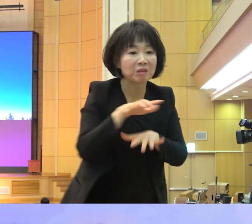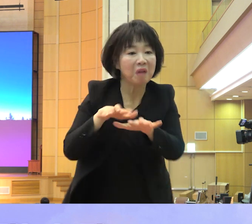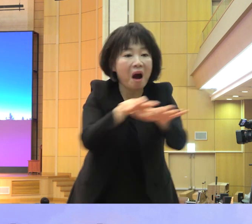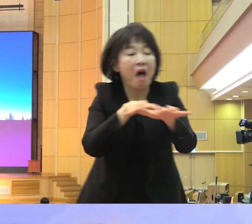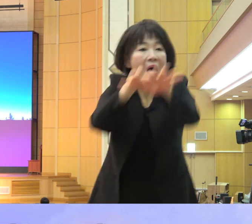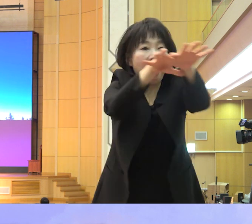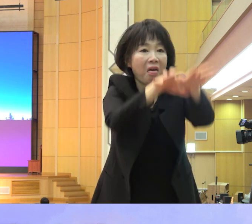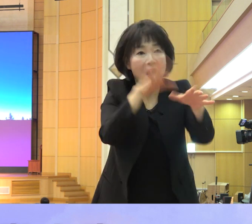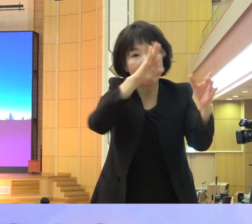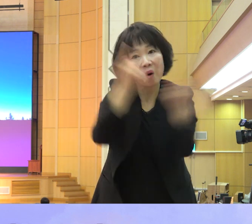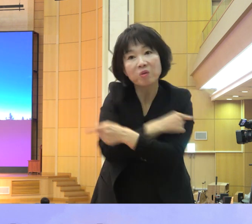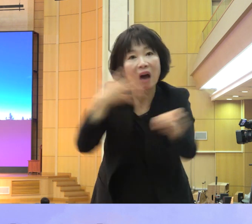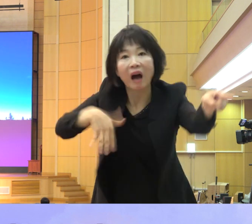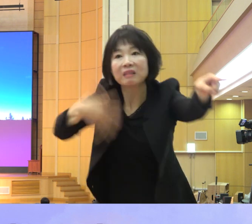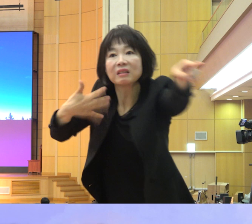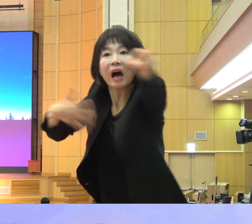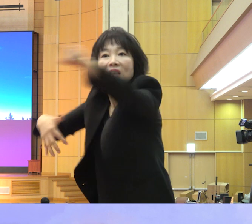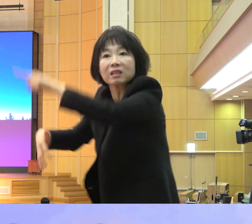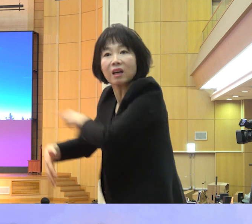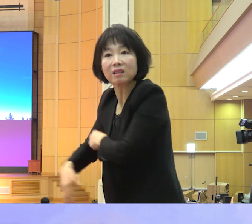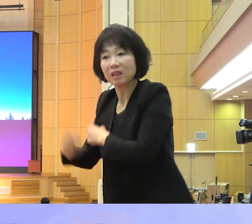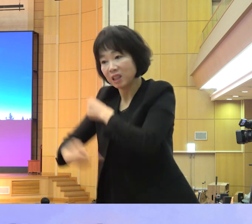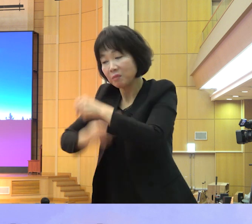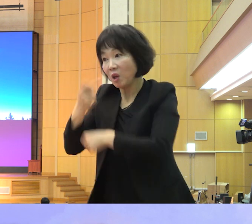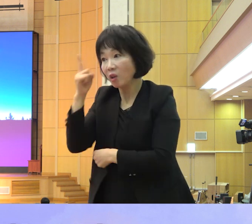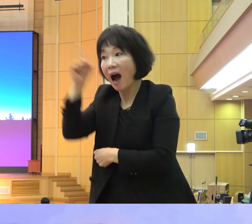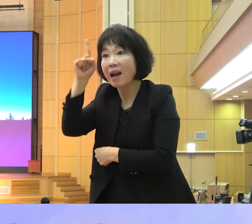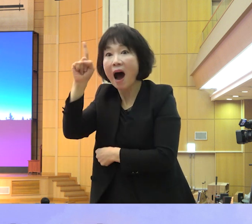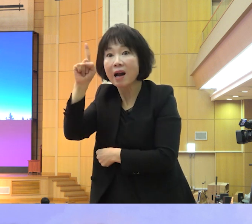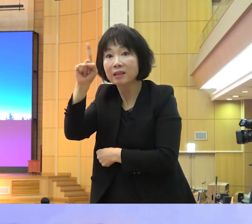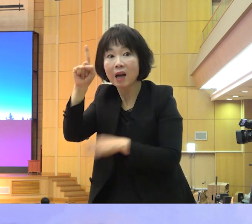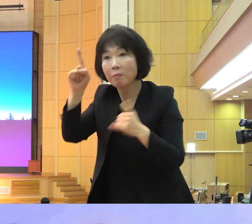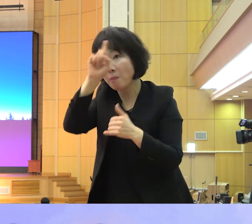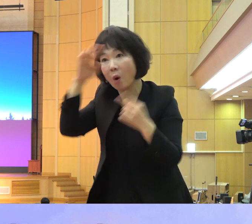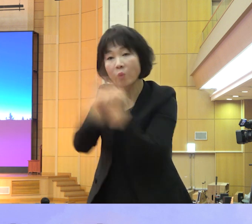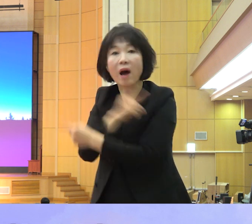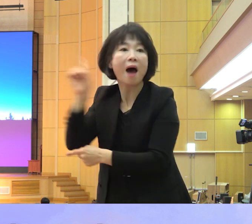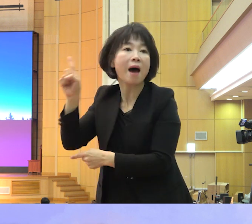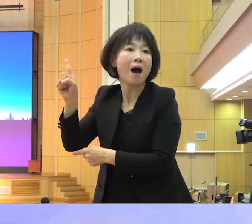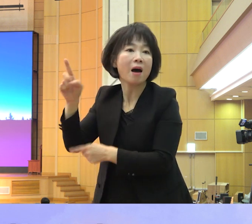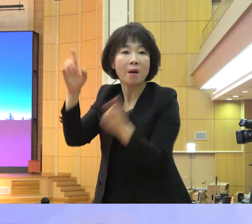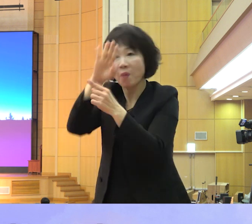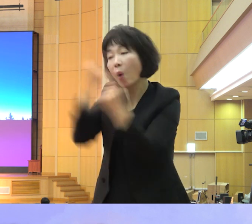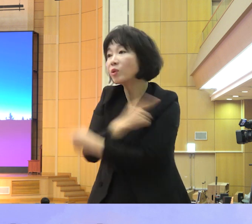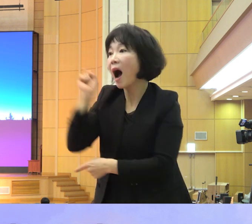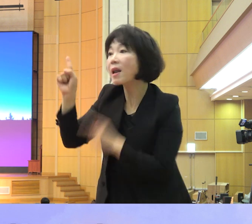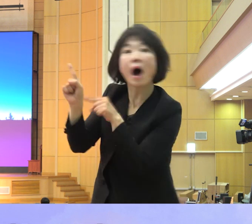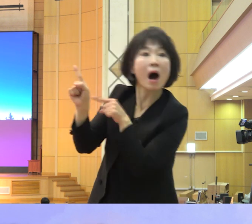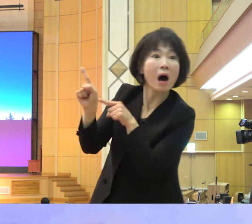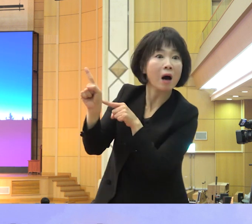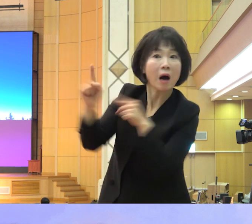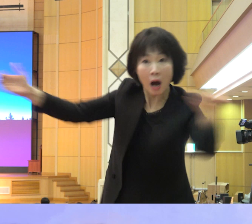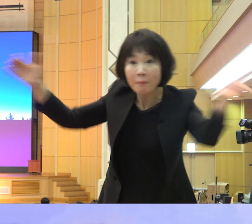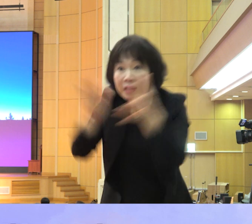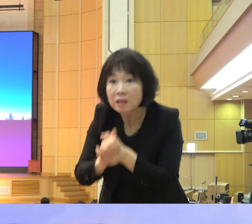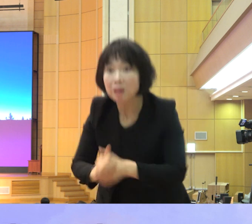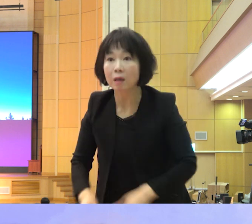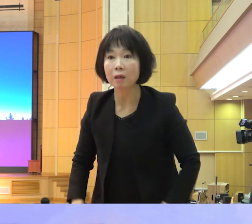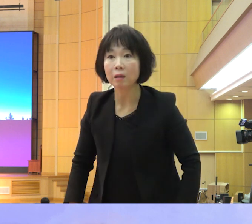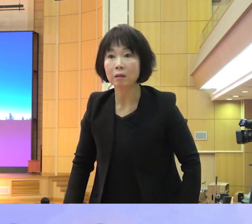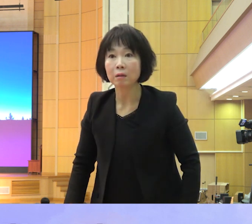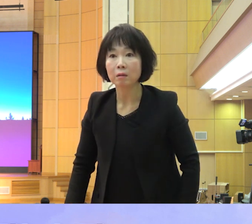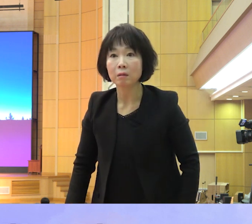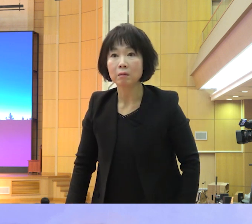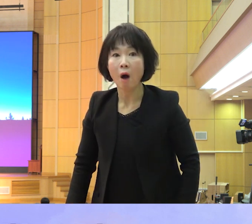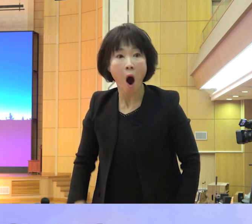단 12년 된 혈루증 여인만 고침받았다는 사실인 것입니다. 이 사건을 보고 난 다음에 그